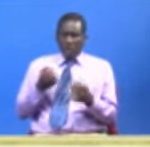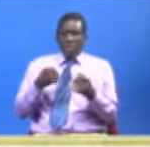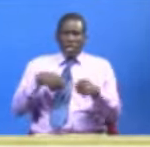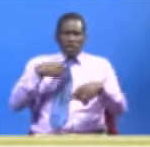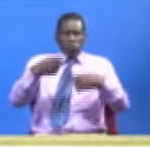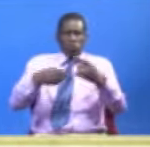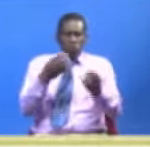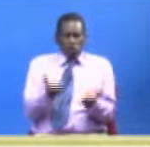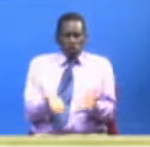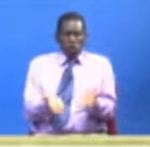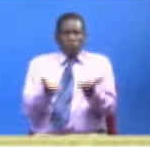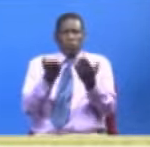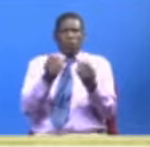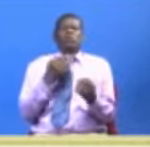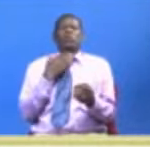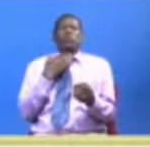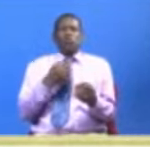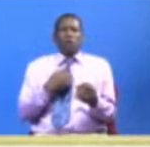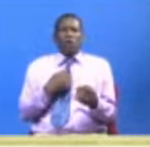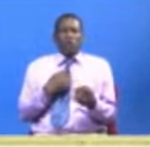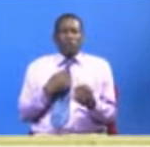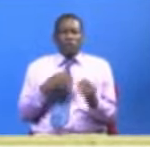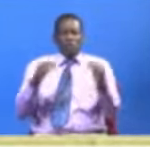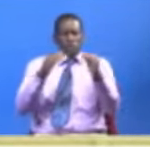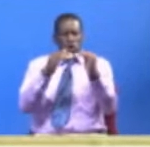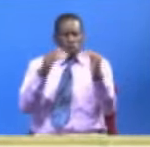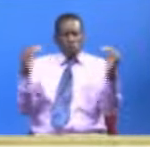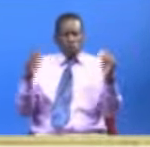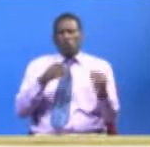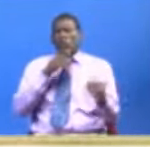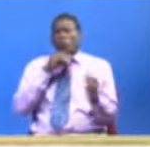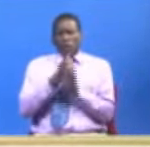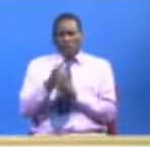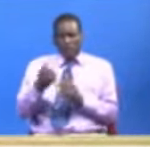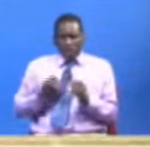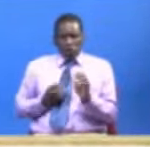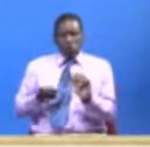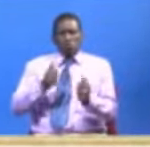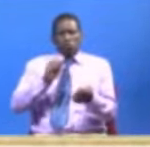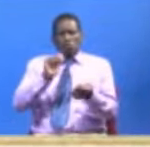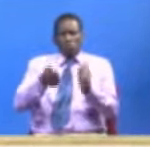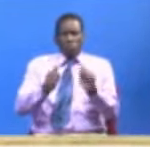to grow, we would like to have an equality of the boys and the girls in terms of competition.